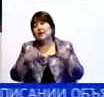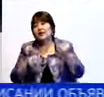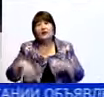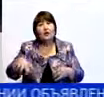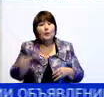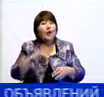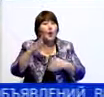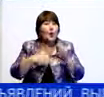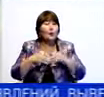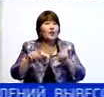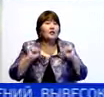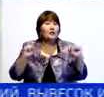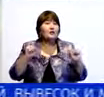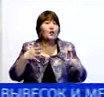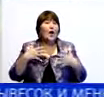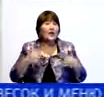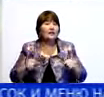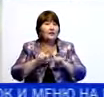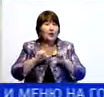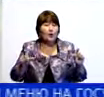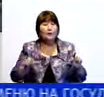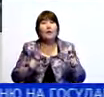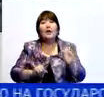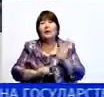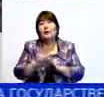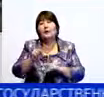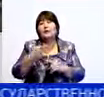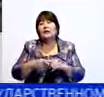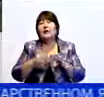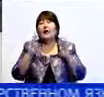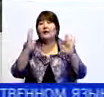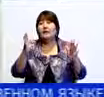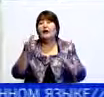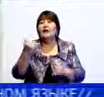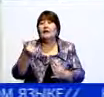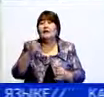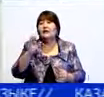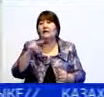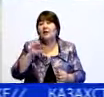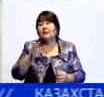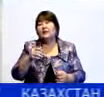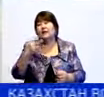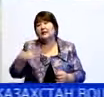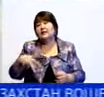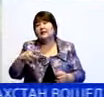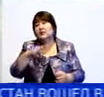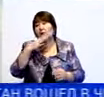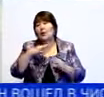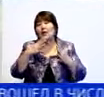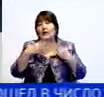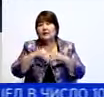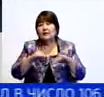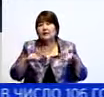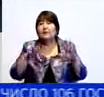площадки. Строится физкультурно-оздоровительный комплекс. Построена аллея госсимволов. В преддверии Нового года 30 многодетных семей въехали в